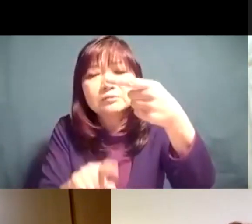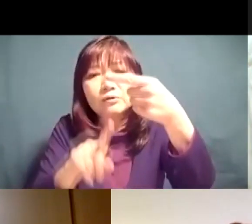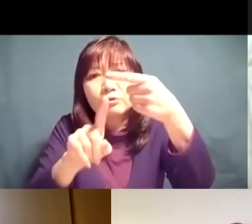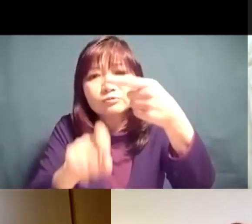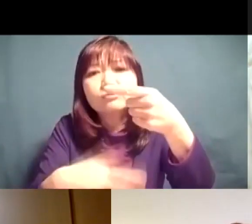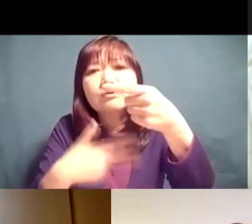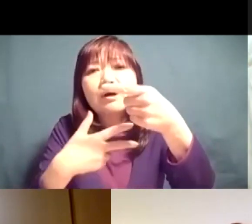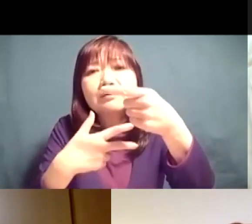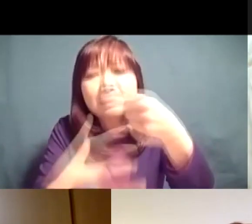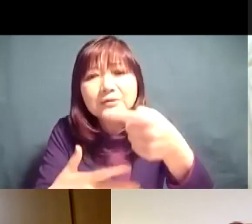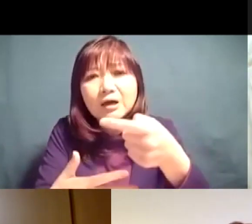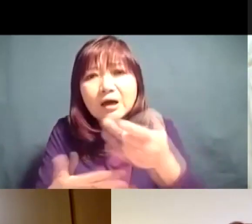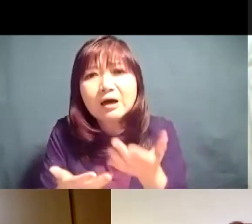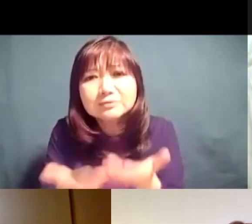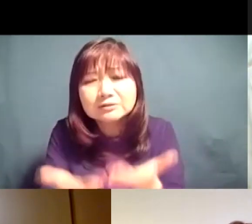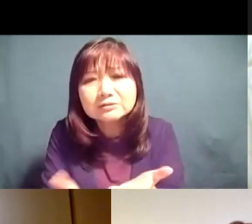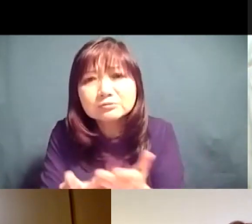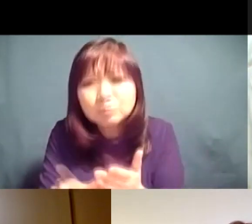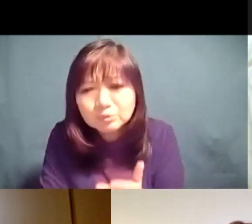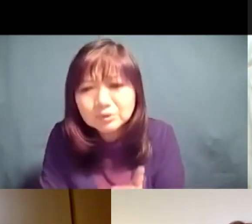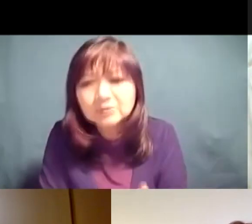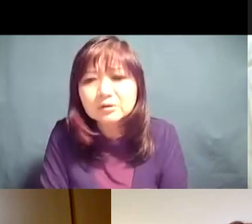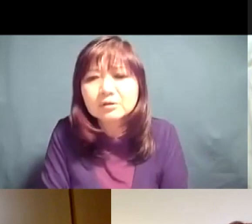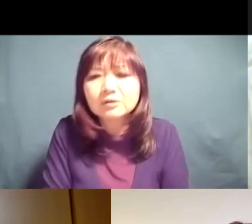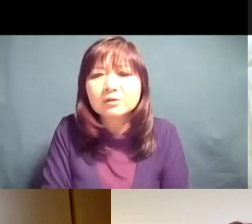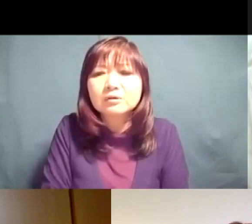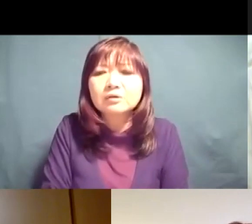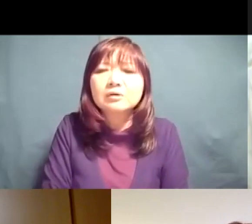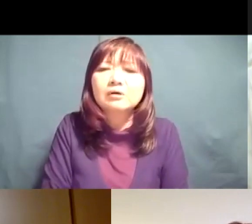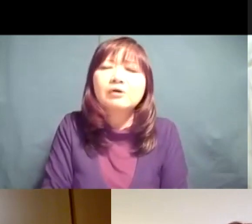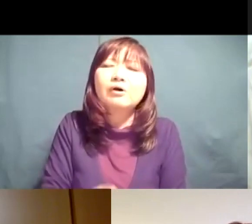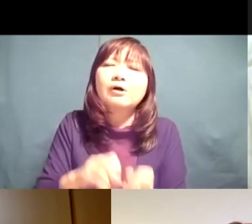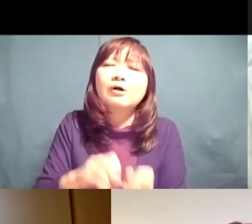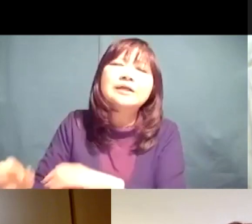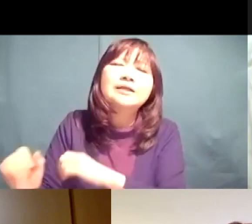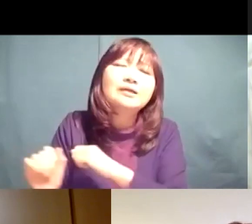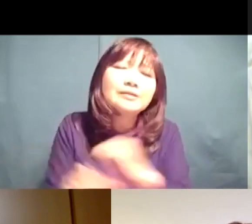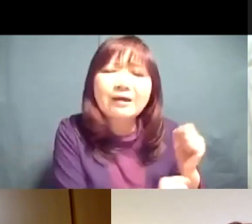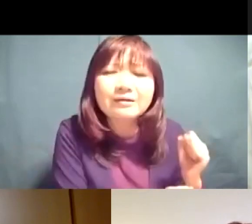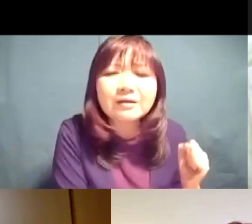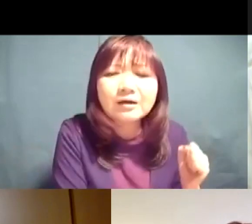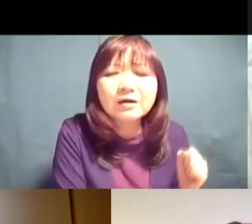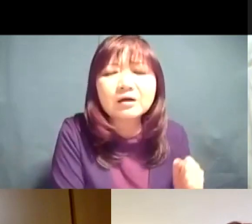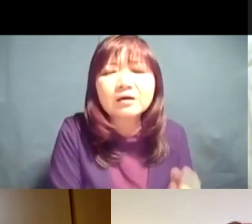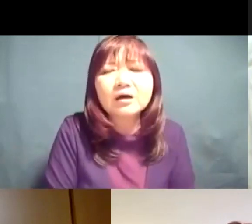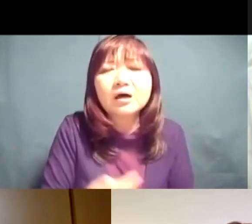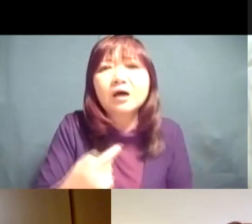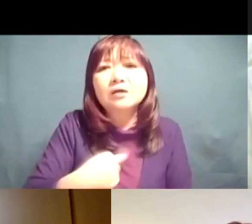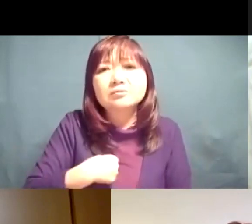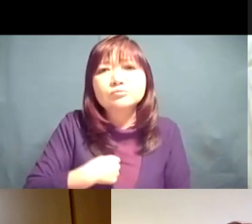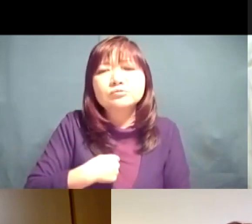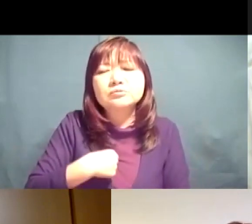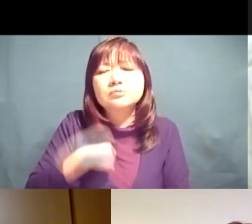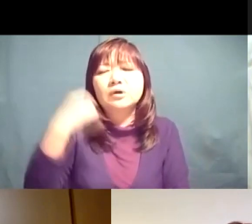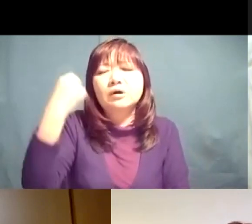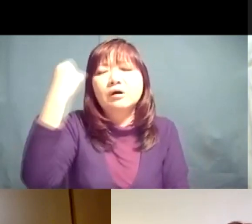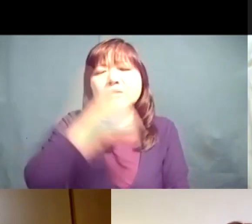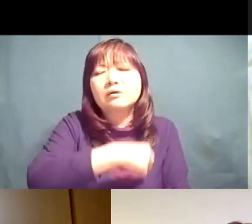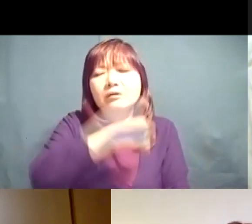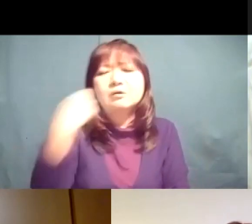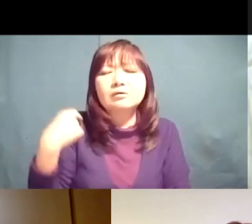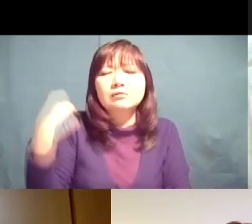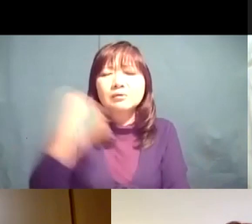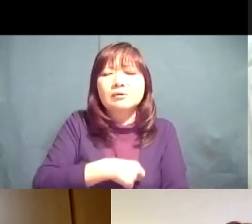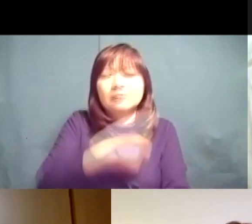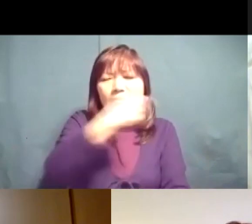が明けてあの1月17日が来るたびに自分